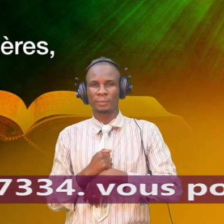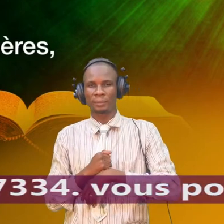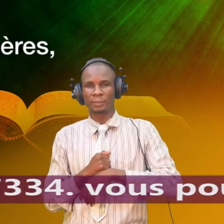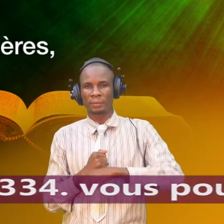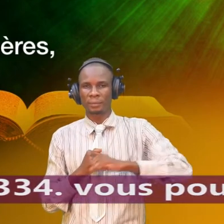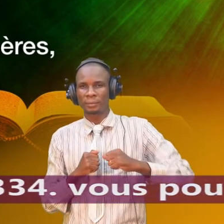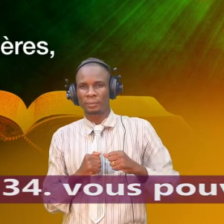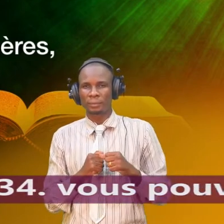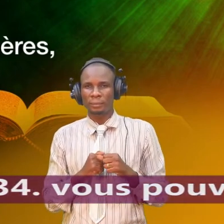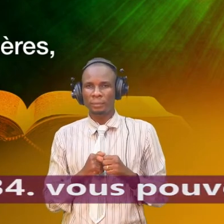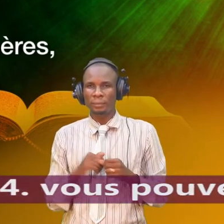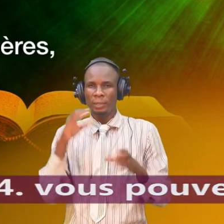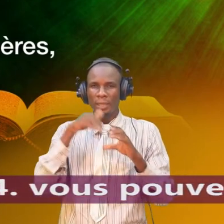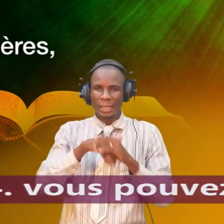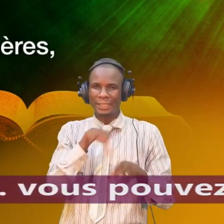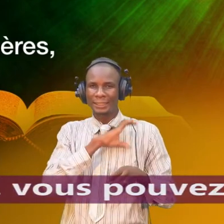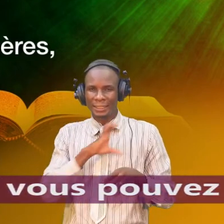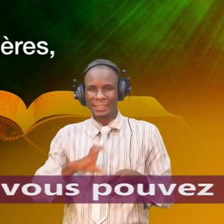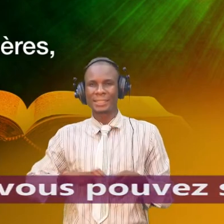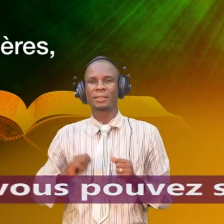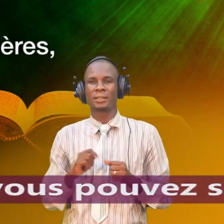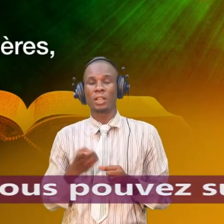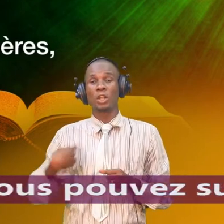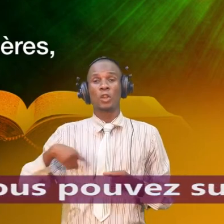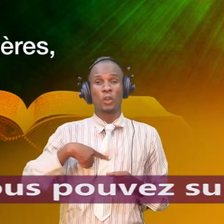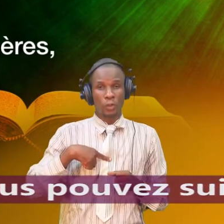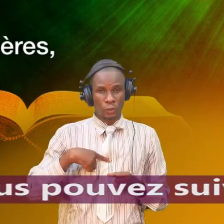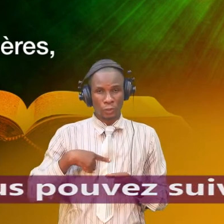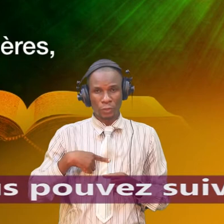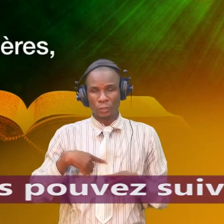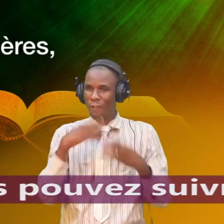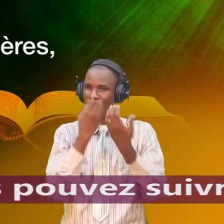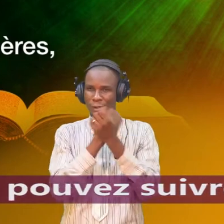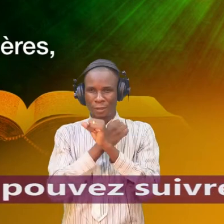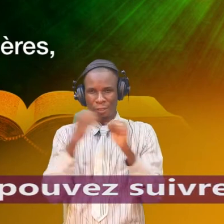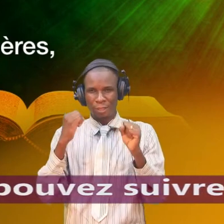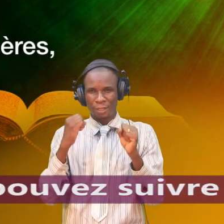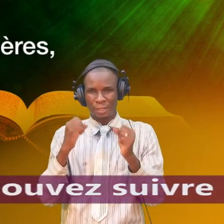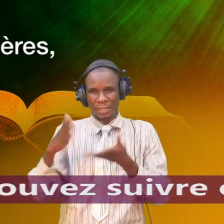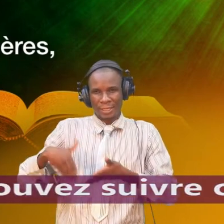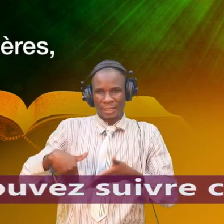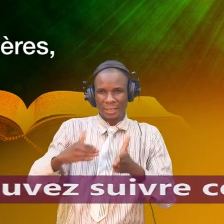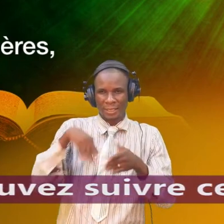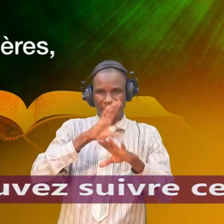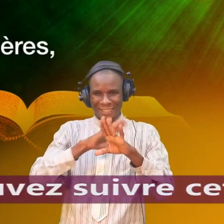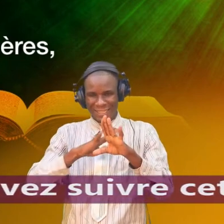mliopokea kwa babu zenu bali kwa damu ya thamani kama ya mwana kondoo asiye na